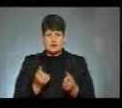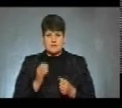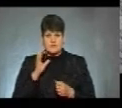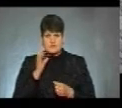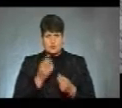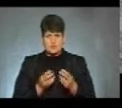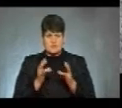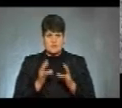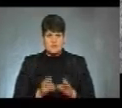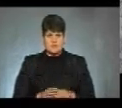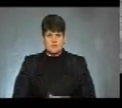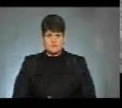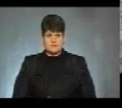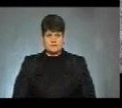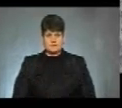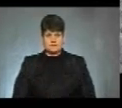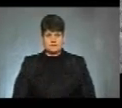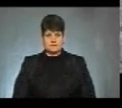травм.